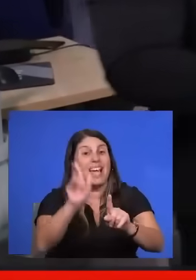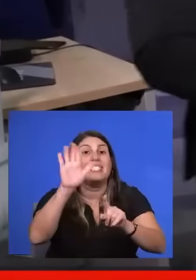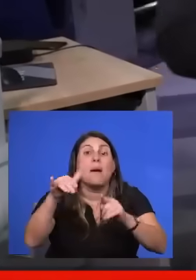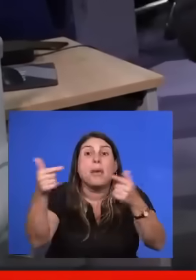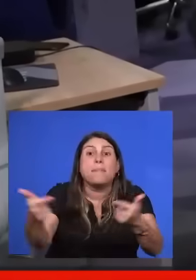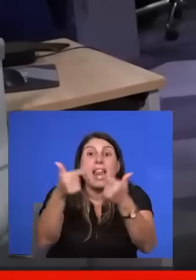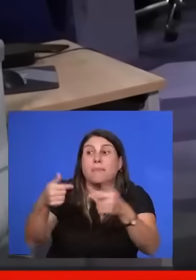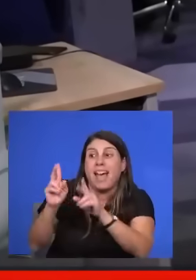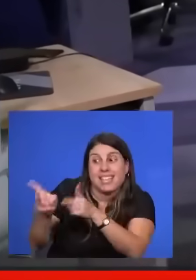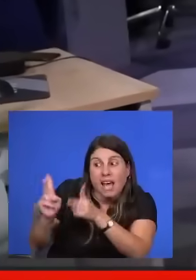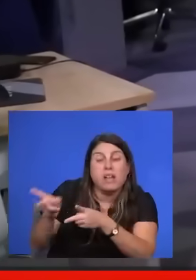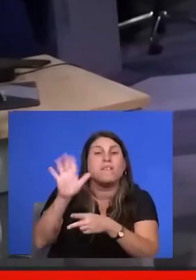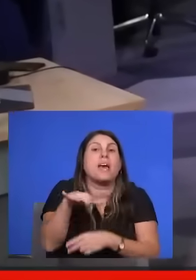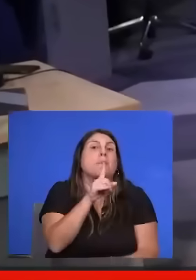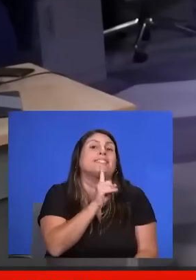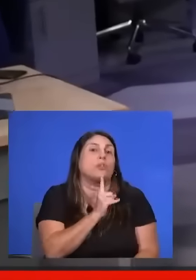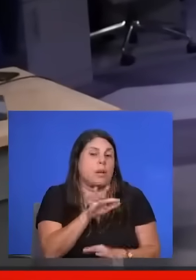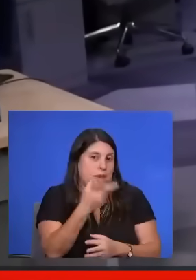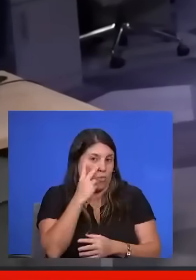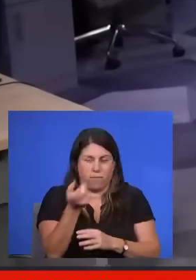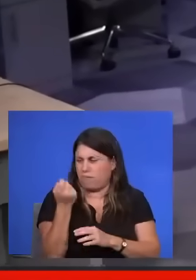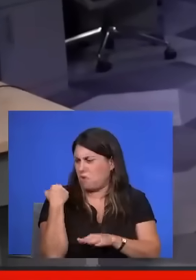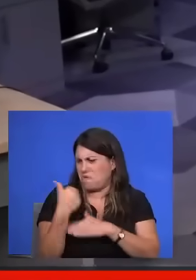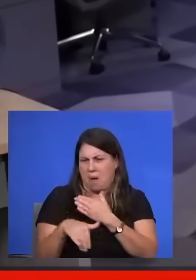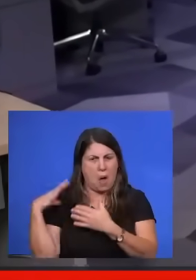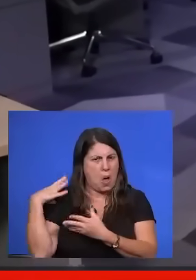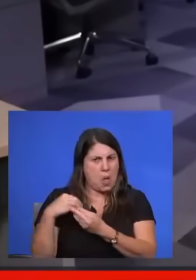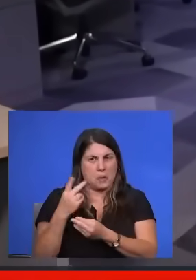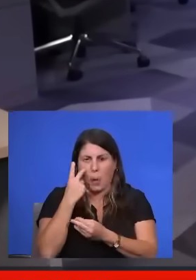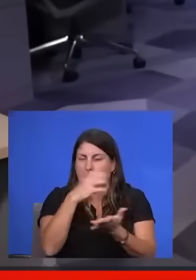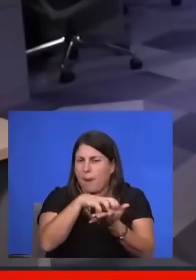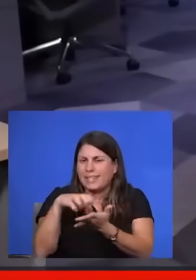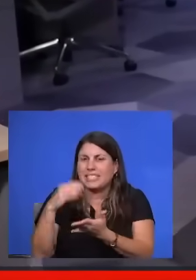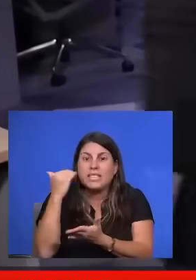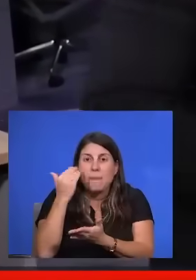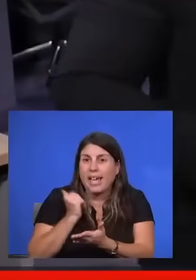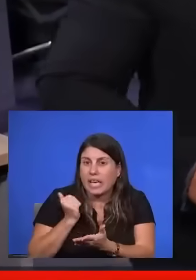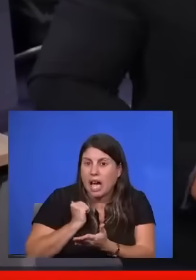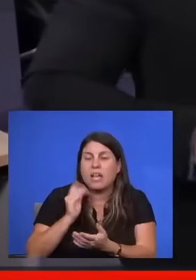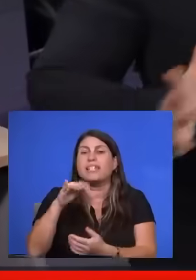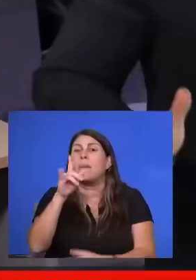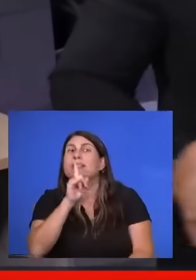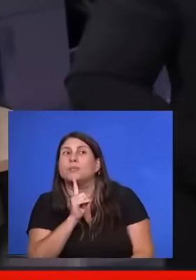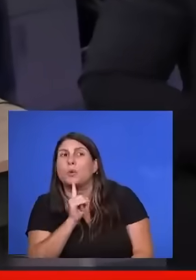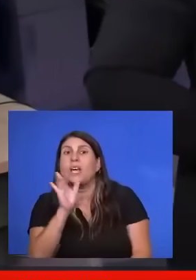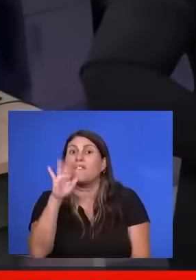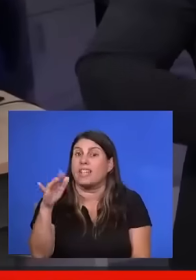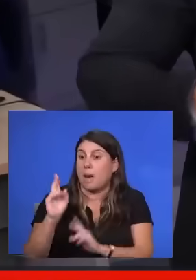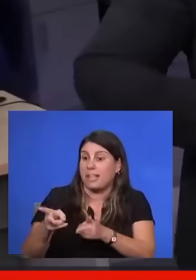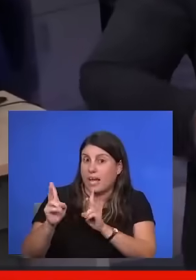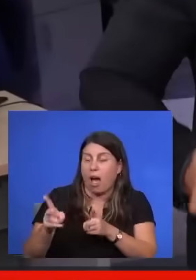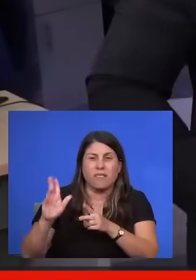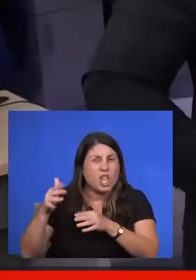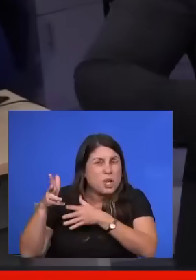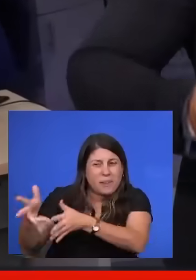מה שאנחנו רואים בשבוע האחרון זה בסיסים אמריקנים, גם בסוריה וגם בעיראק, שנמצאים תחת מתקפה של